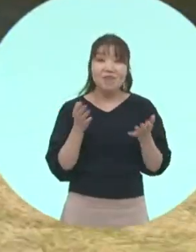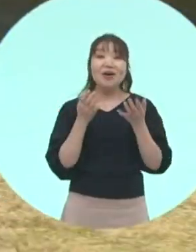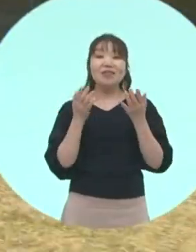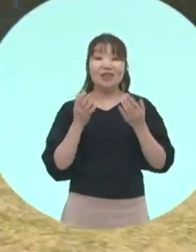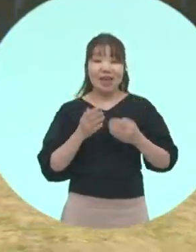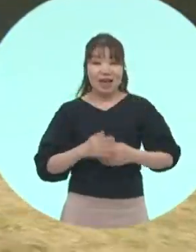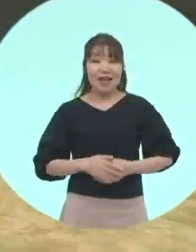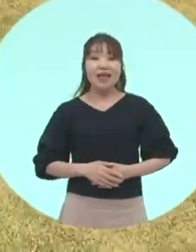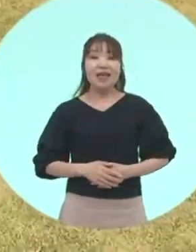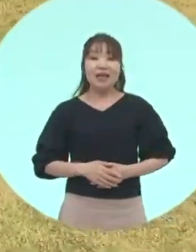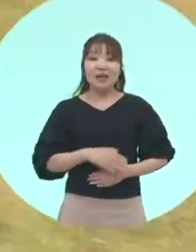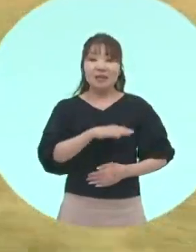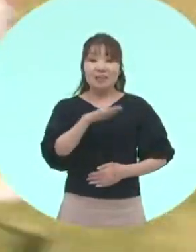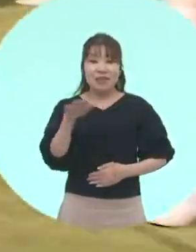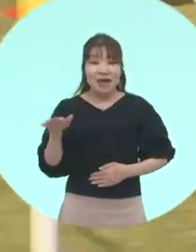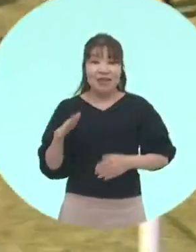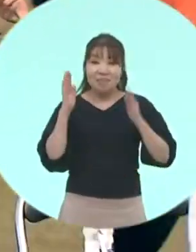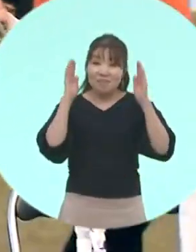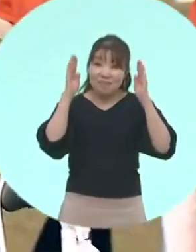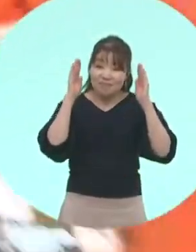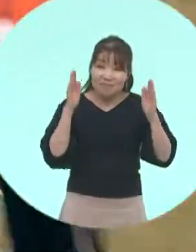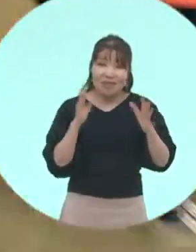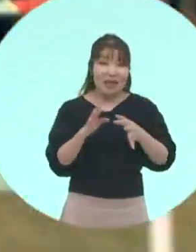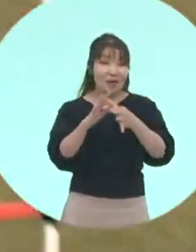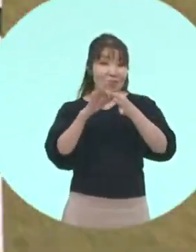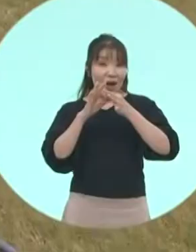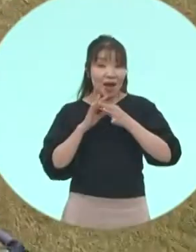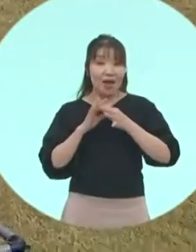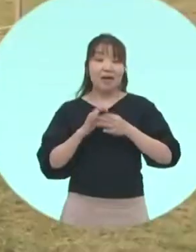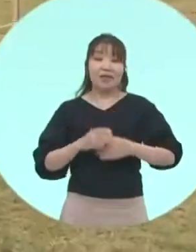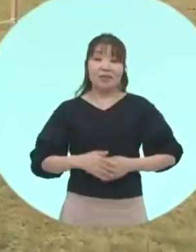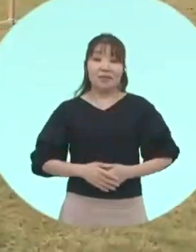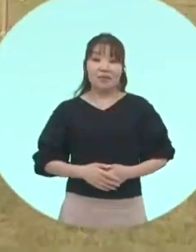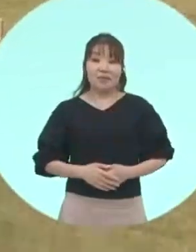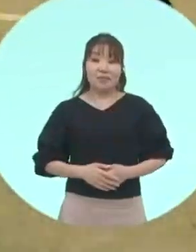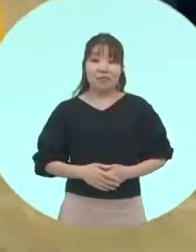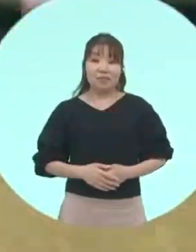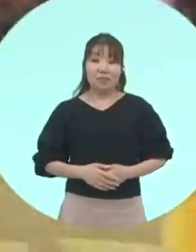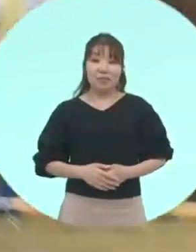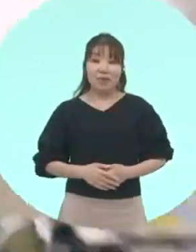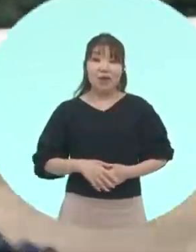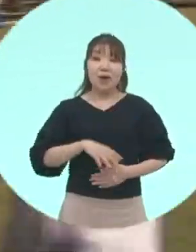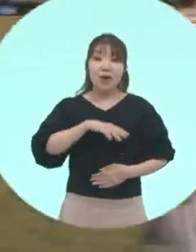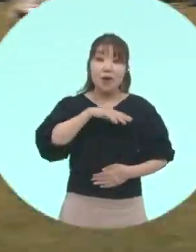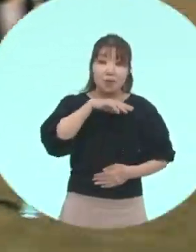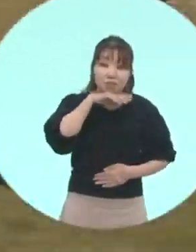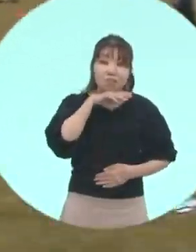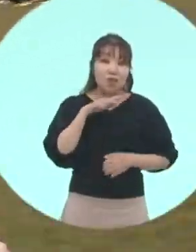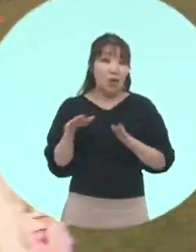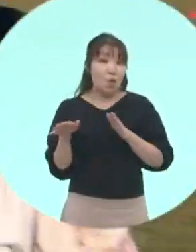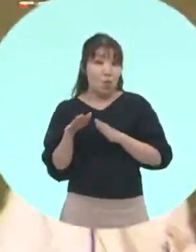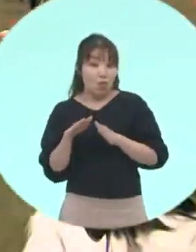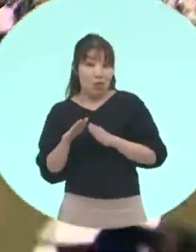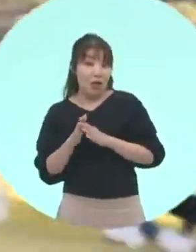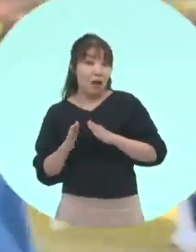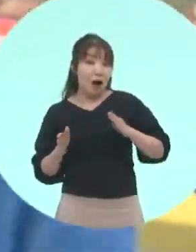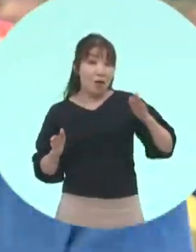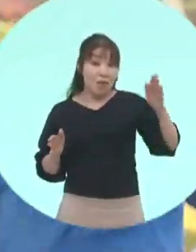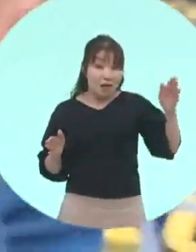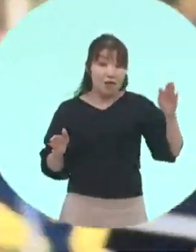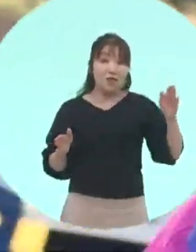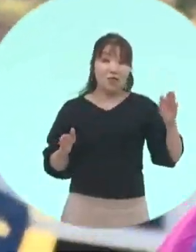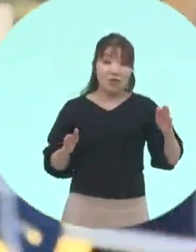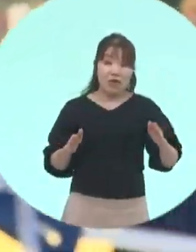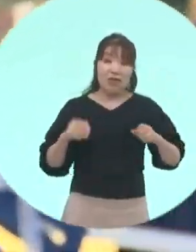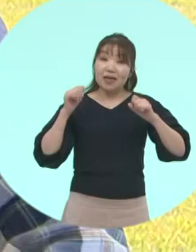ってますね。熱気が伝わってきます。年配の方からお子さんまでいろんな世代の